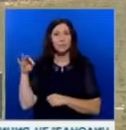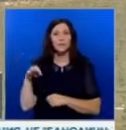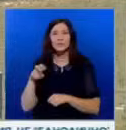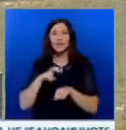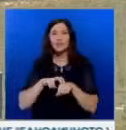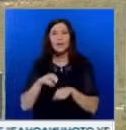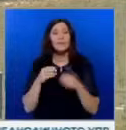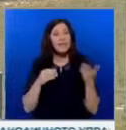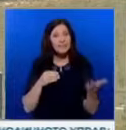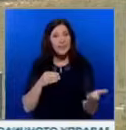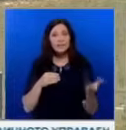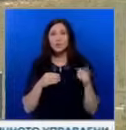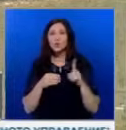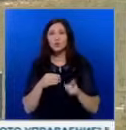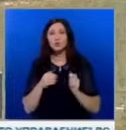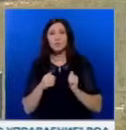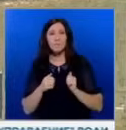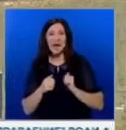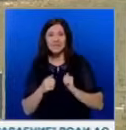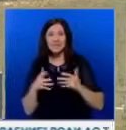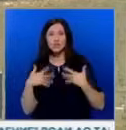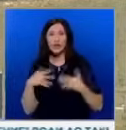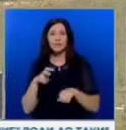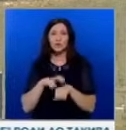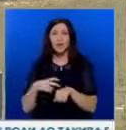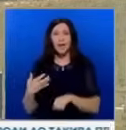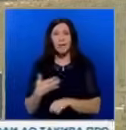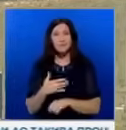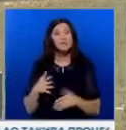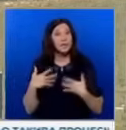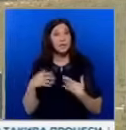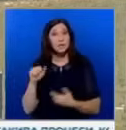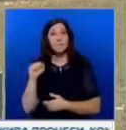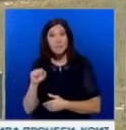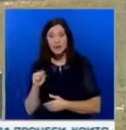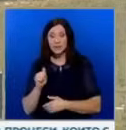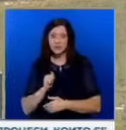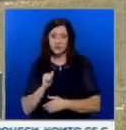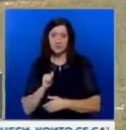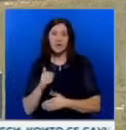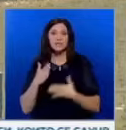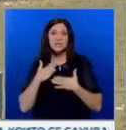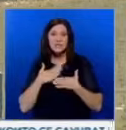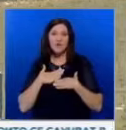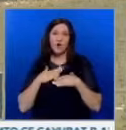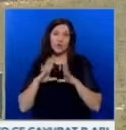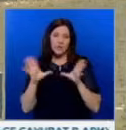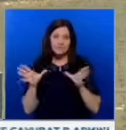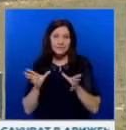тези, които пък спазиха желанието на Делян Пеевски, искат партията да запази своята